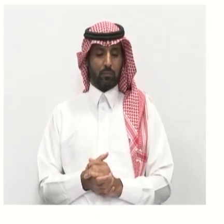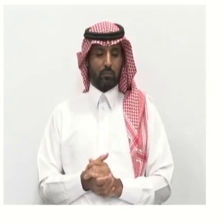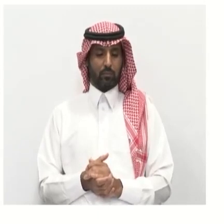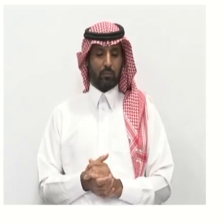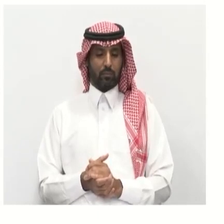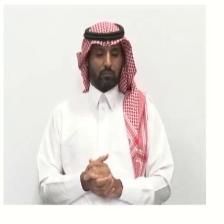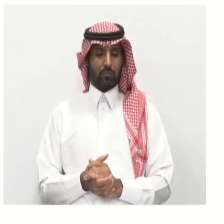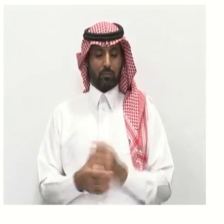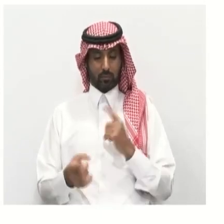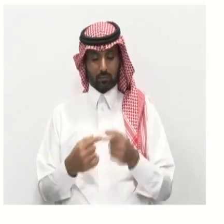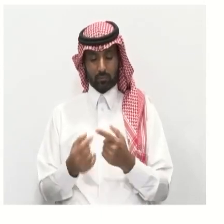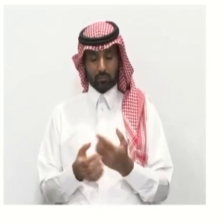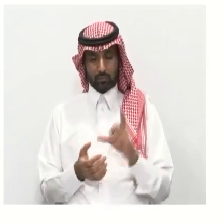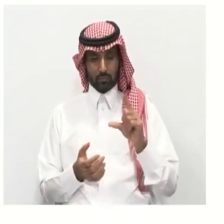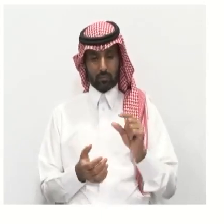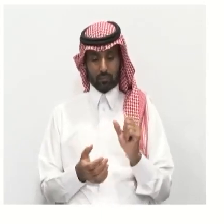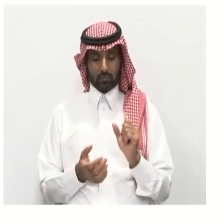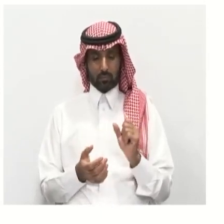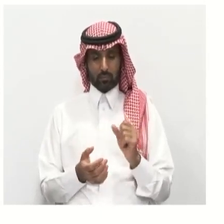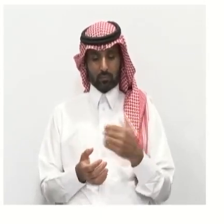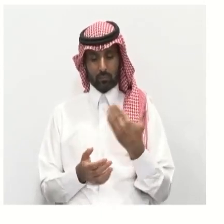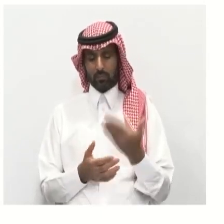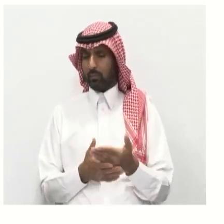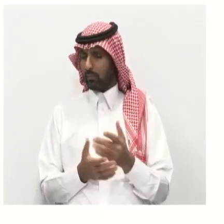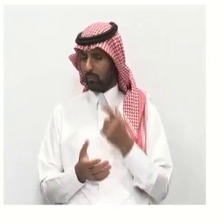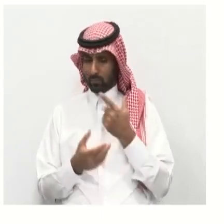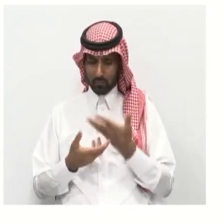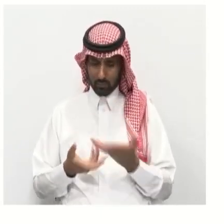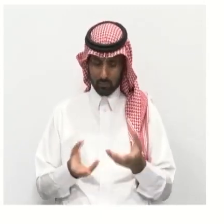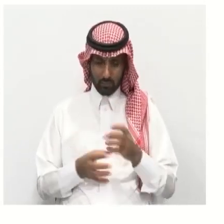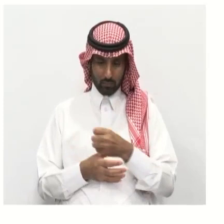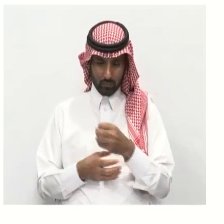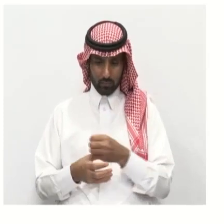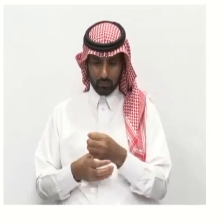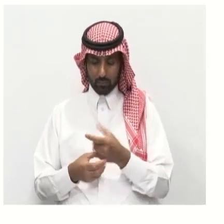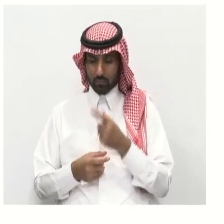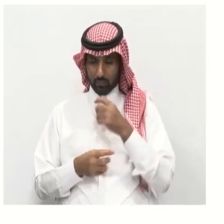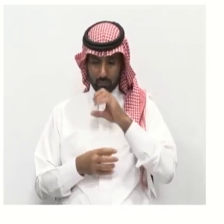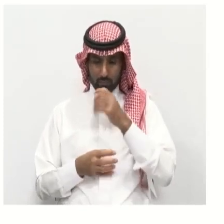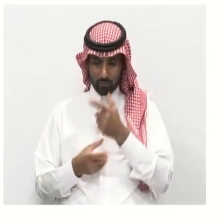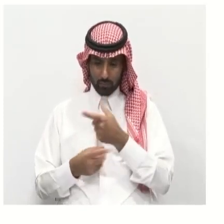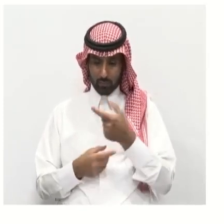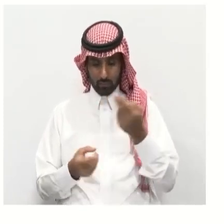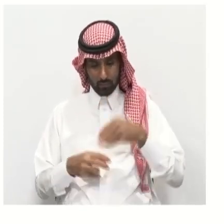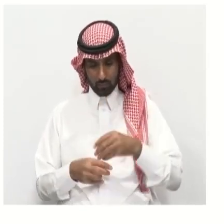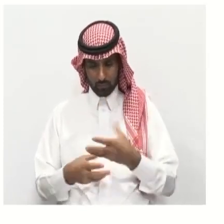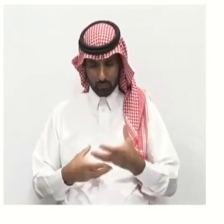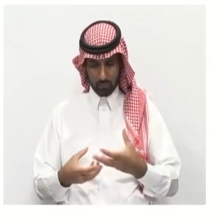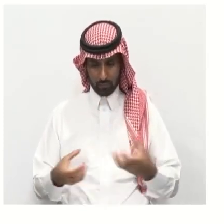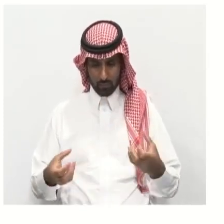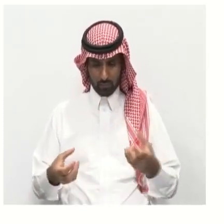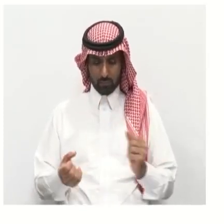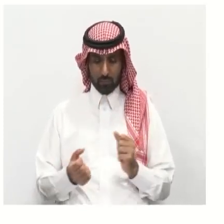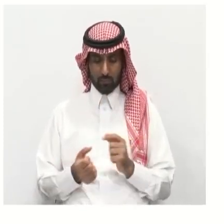الامونيوم اخيرا يا شباب الخلاصه انه الماء هو المذيب في المحاليل المائيه دائم اما